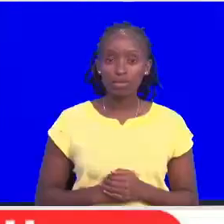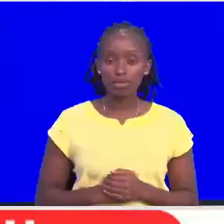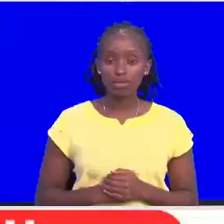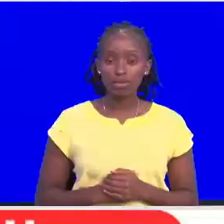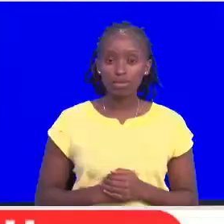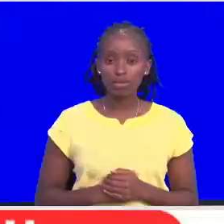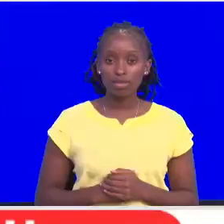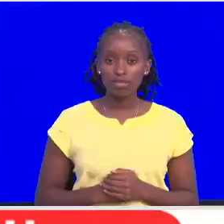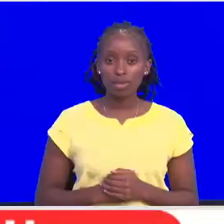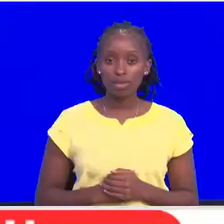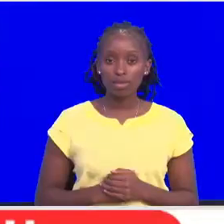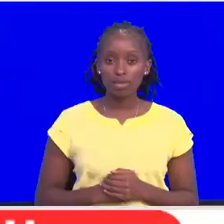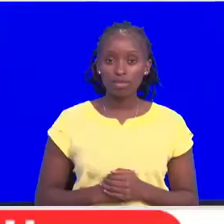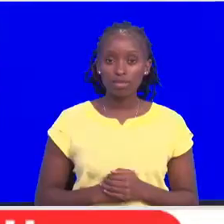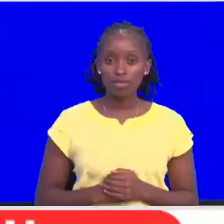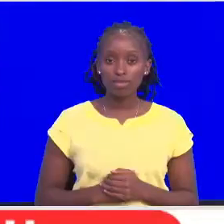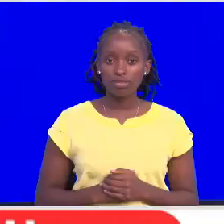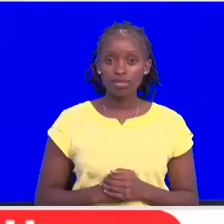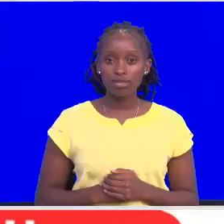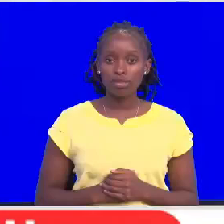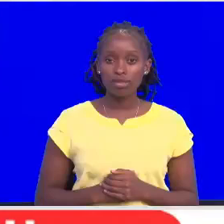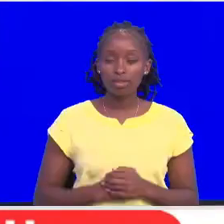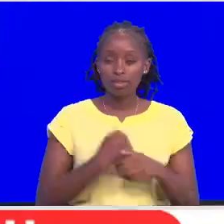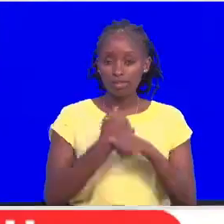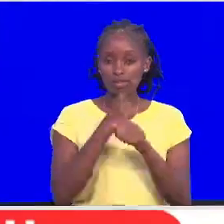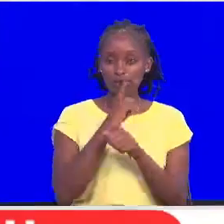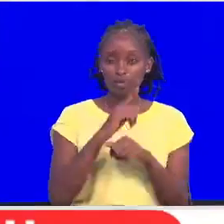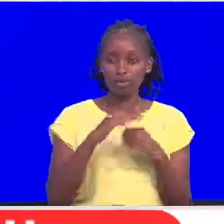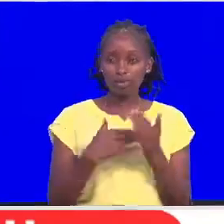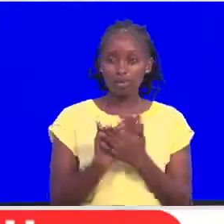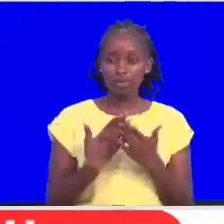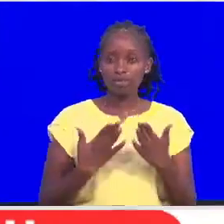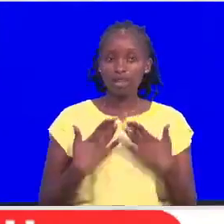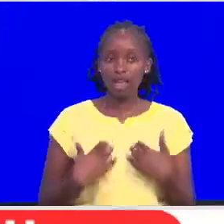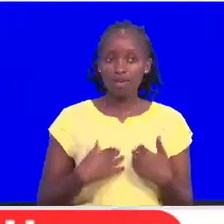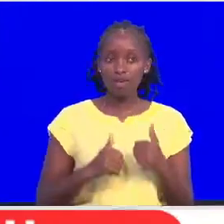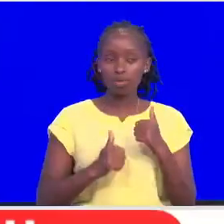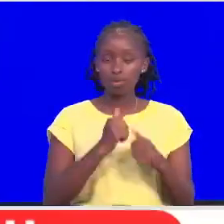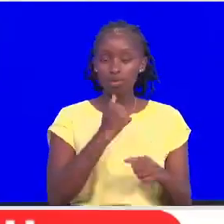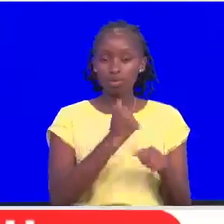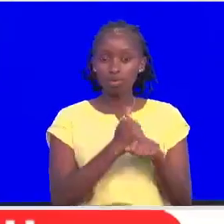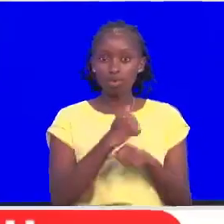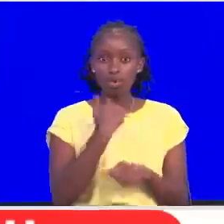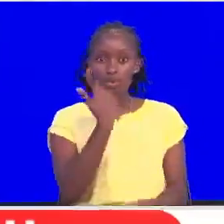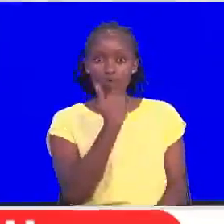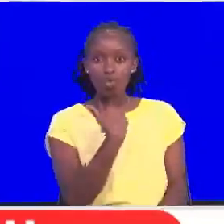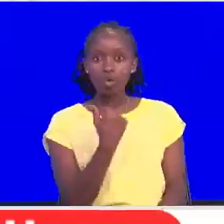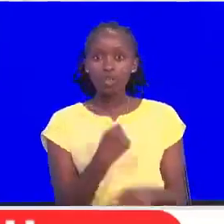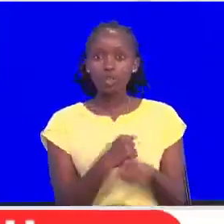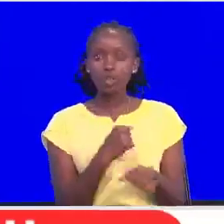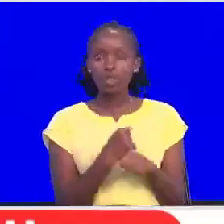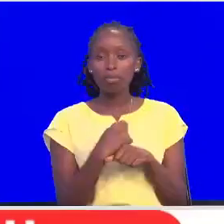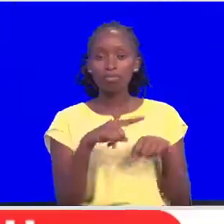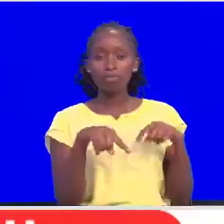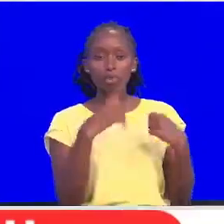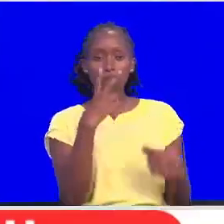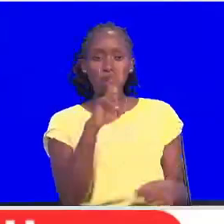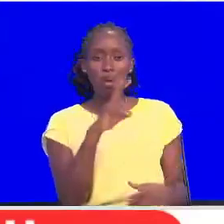Ni kuhakikisha nyinyi kazi ile inafanywa mnajua ni ya nani. Nimeona watu wakitaka kuleta